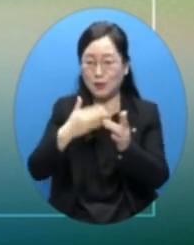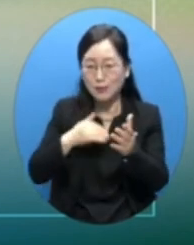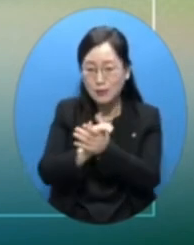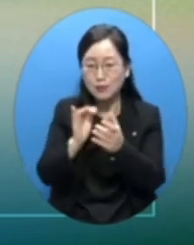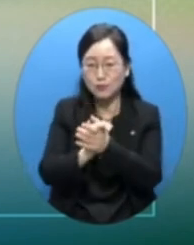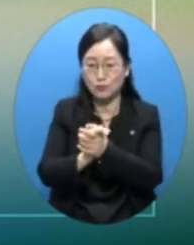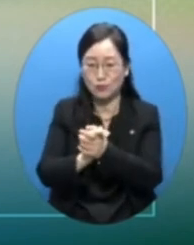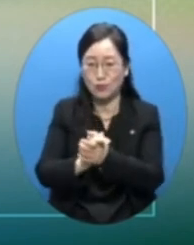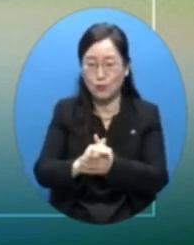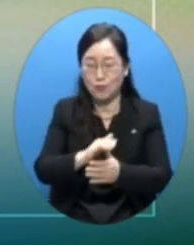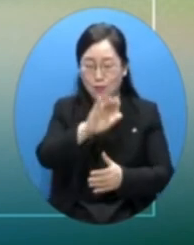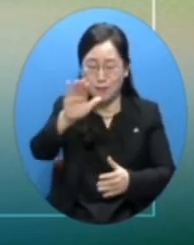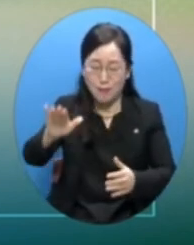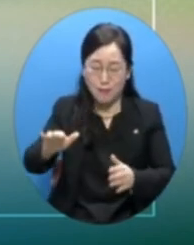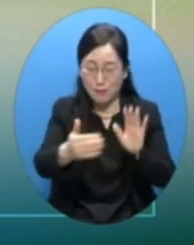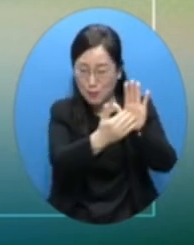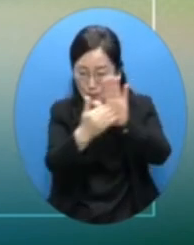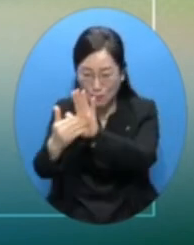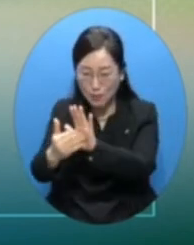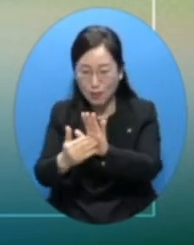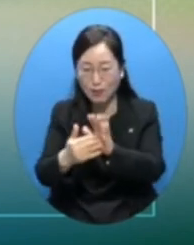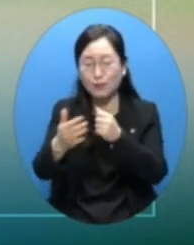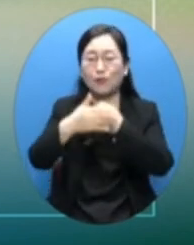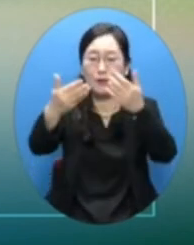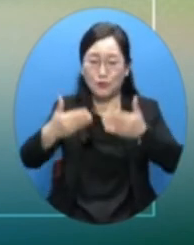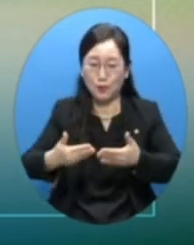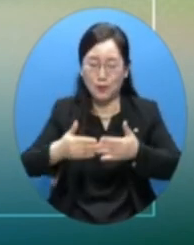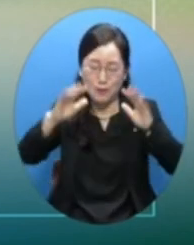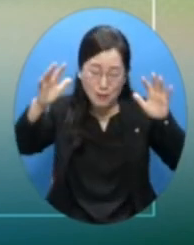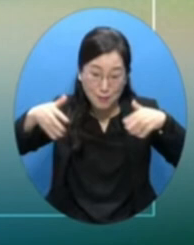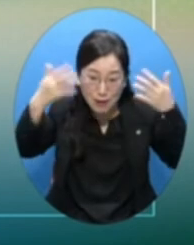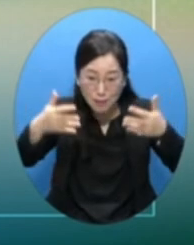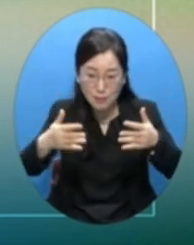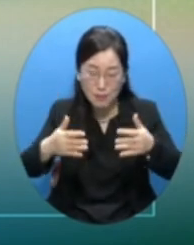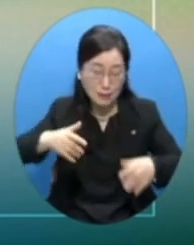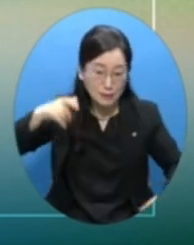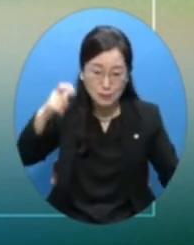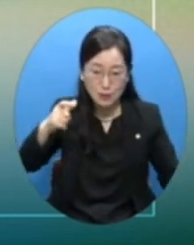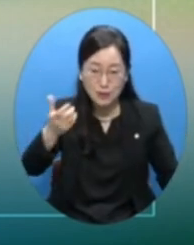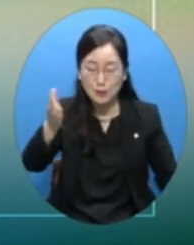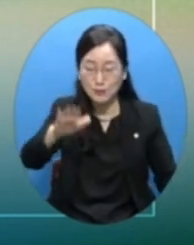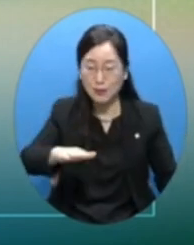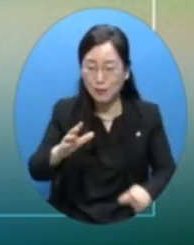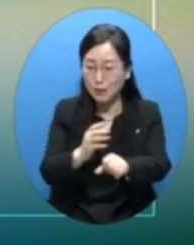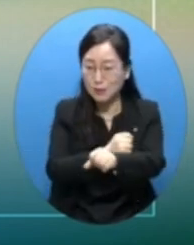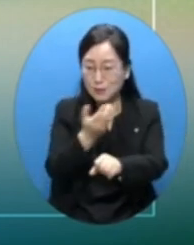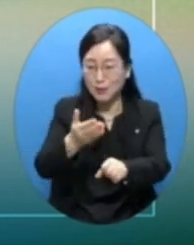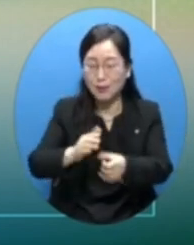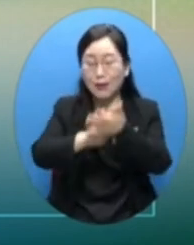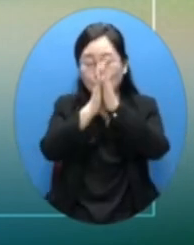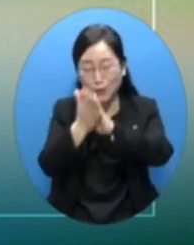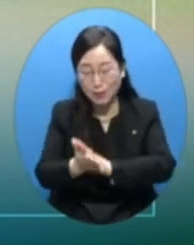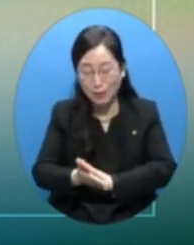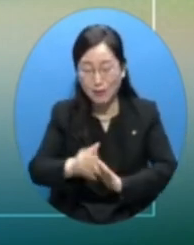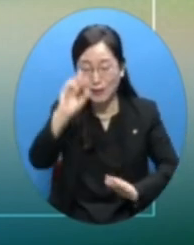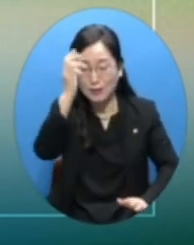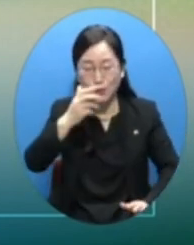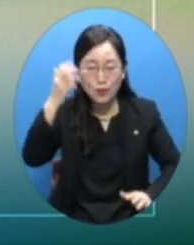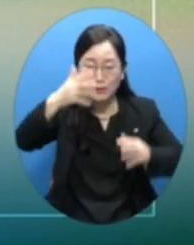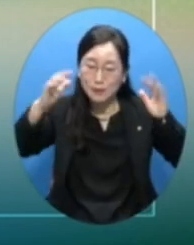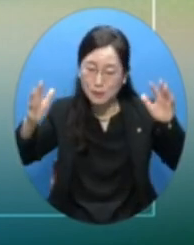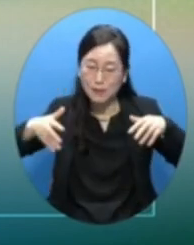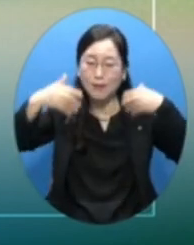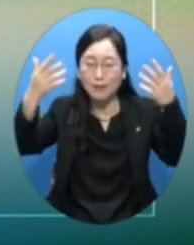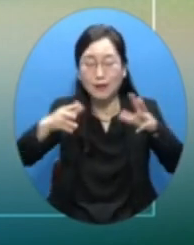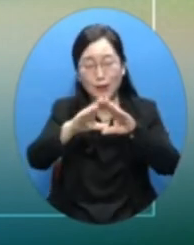되어주셨다. 세상에 거칠고 치열한 바람이 부드러운 바람으로 바뀌었다. 세월이 지나면서 그 바람은 성령의 바람으로 바뀌었다.